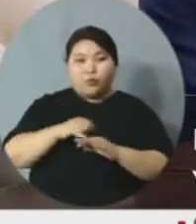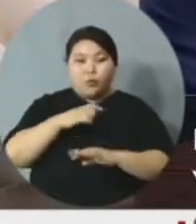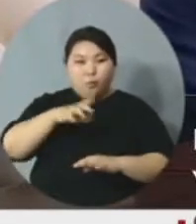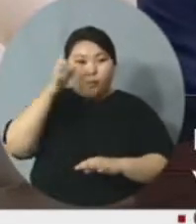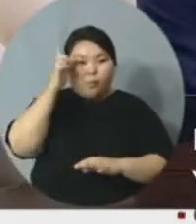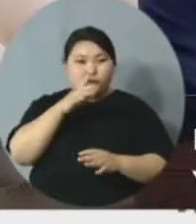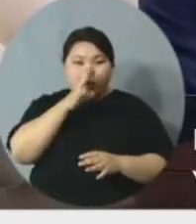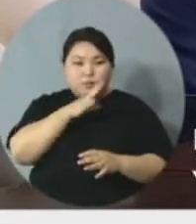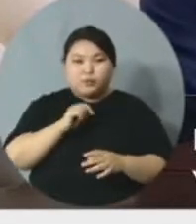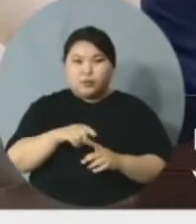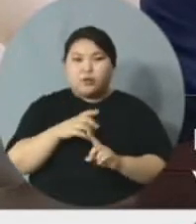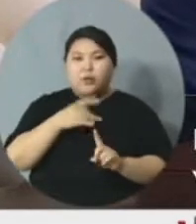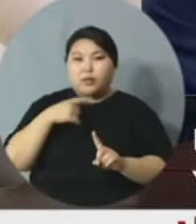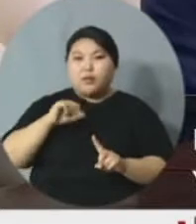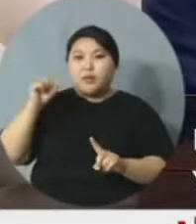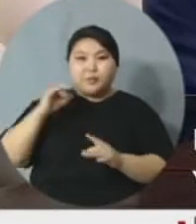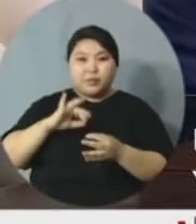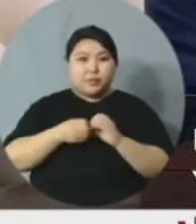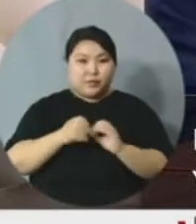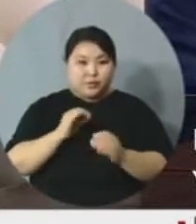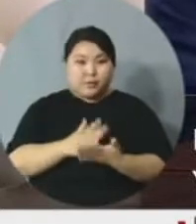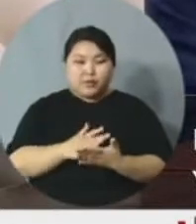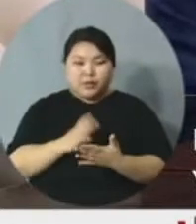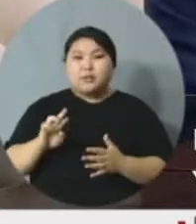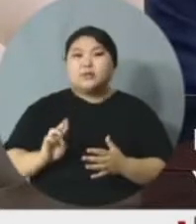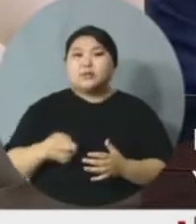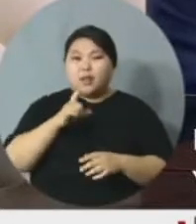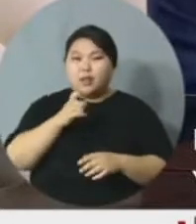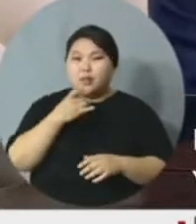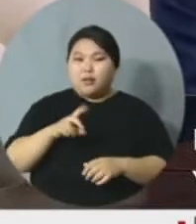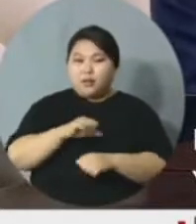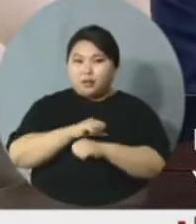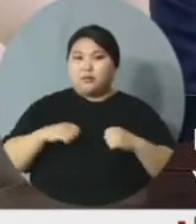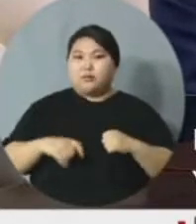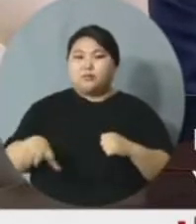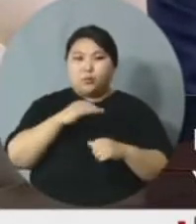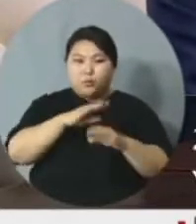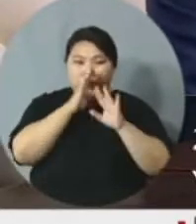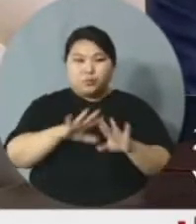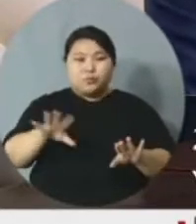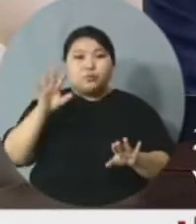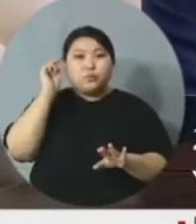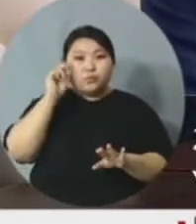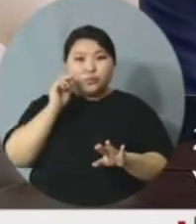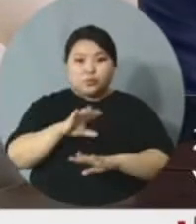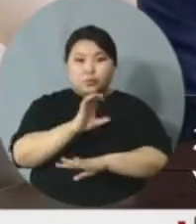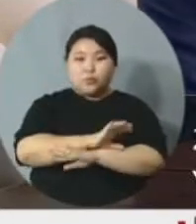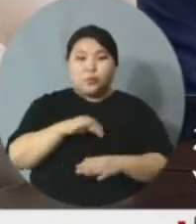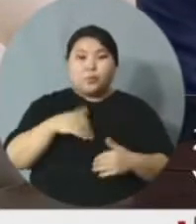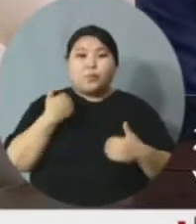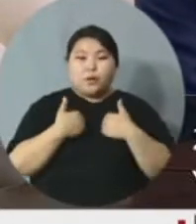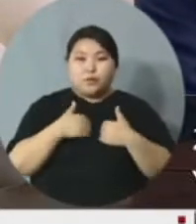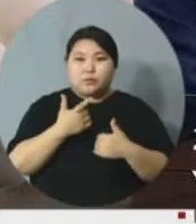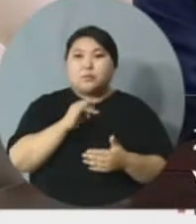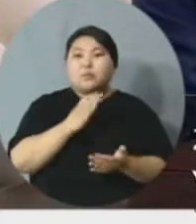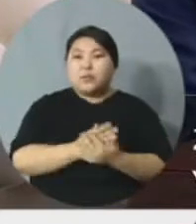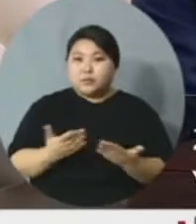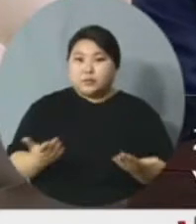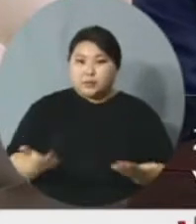чинь босролын бүр хэцүүлэг тэмцэл хийгээд нь шүү дээ. Ягаад энгийн ард түмний хүүхдүүд сурдаг сургуулийн багш